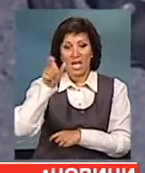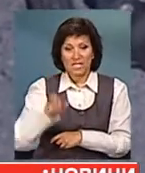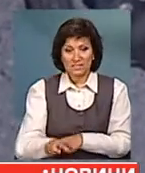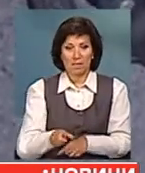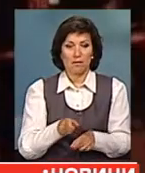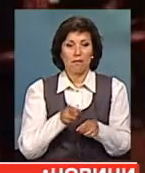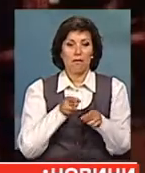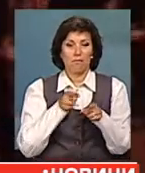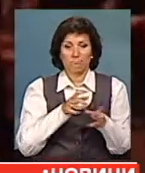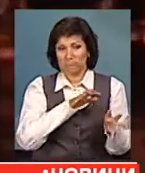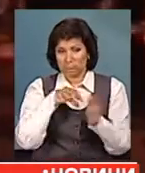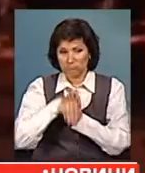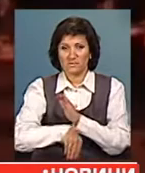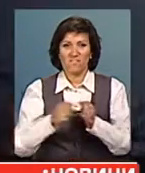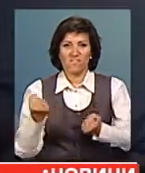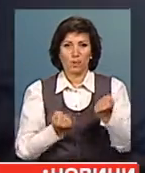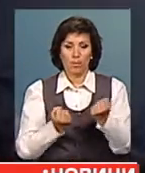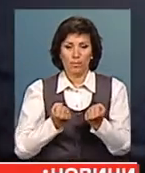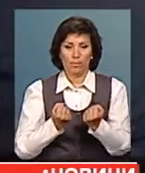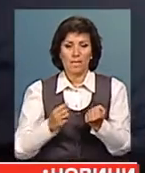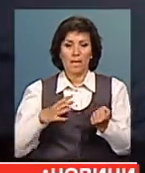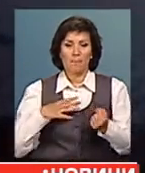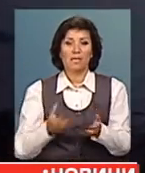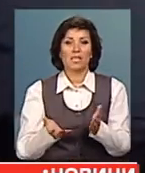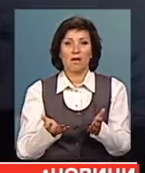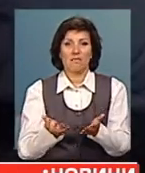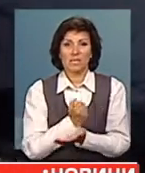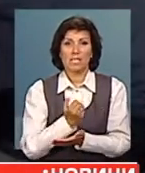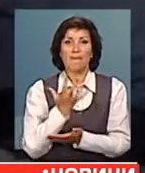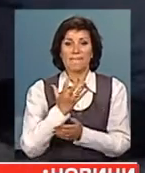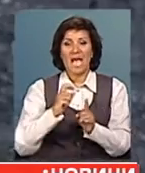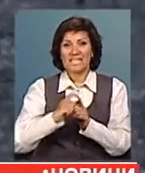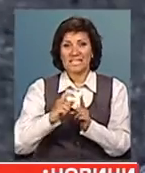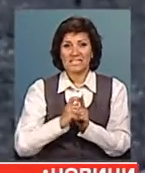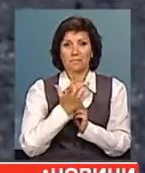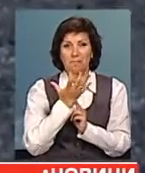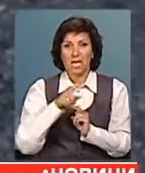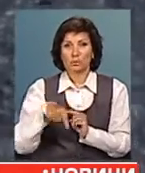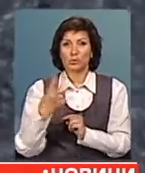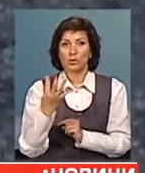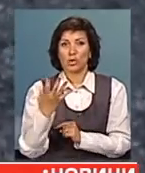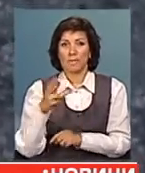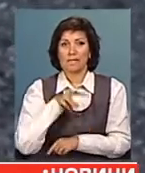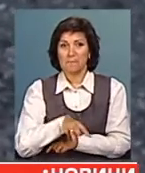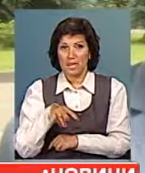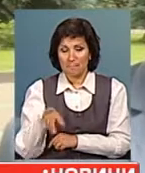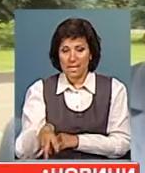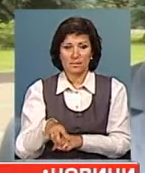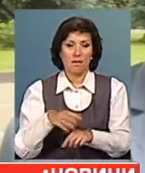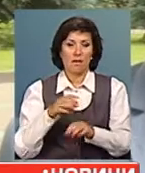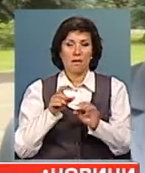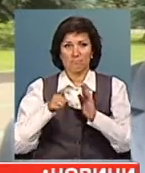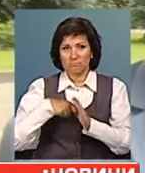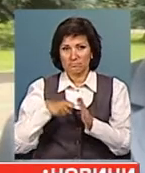погрожуючи зброєю, заштовхали в автомобіль. Було виявлено 5 гільз калібром 5,45 мм, а також опитані свідки